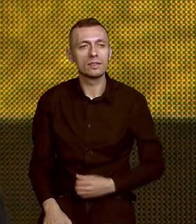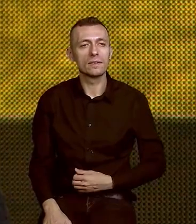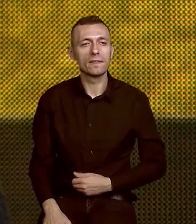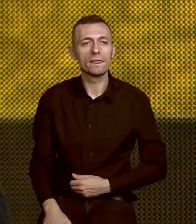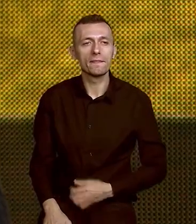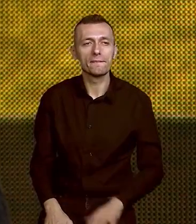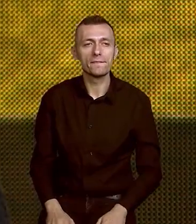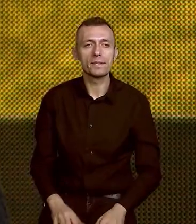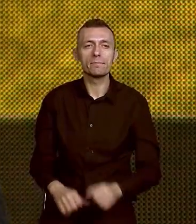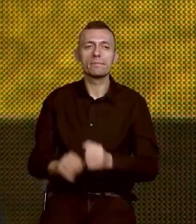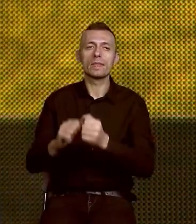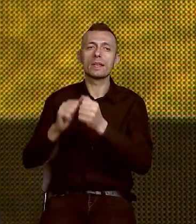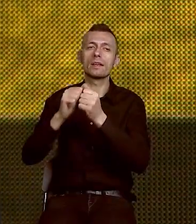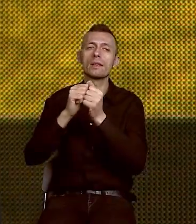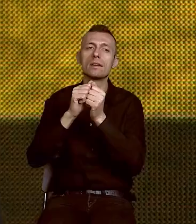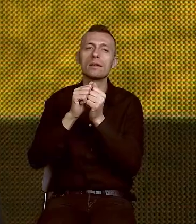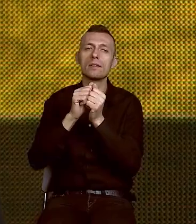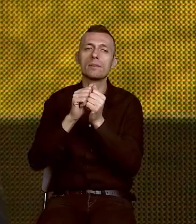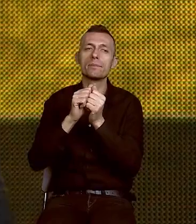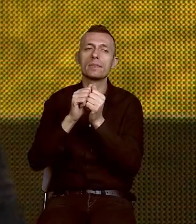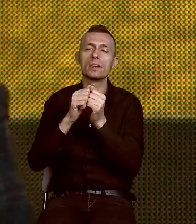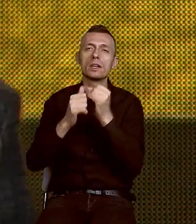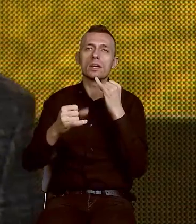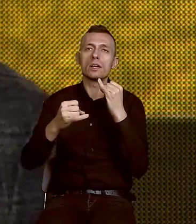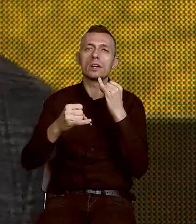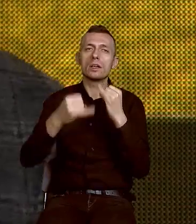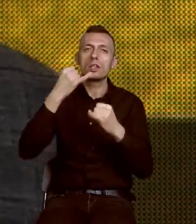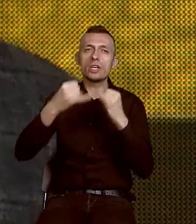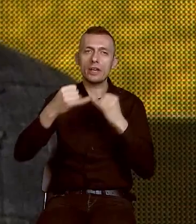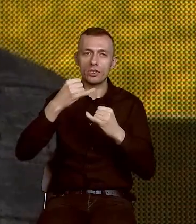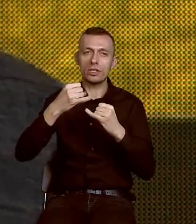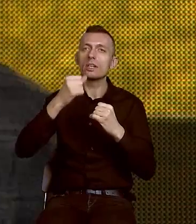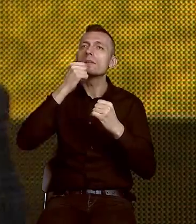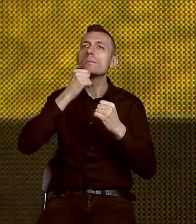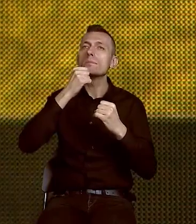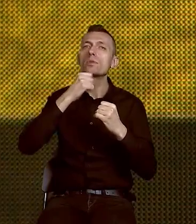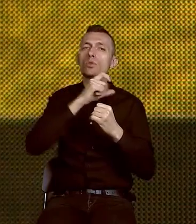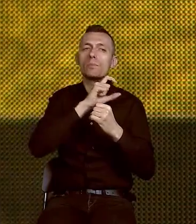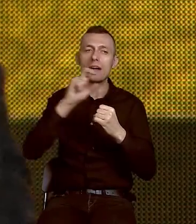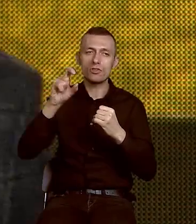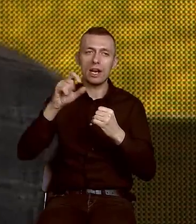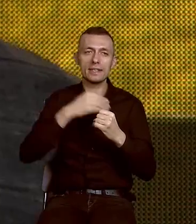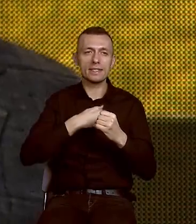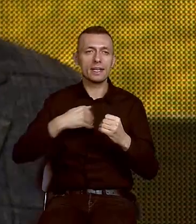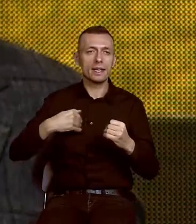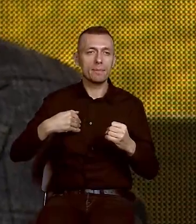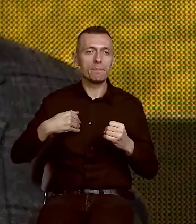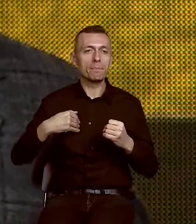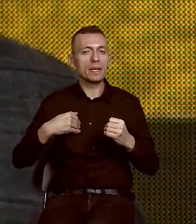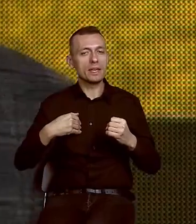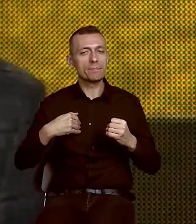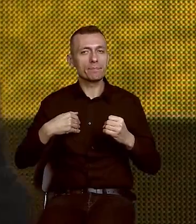staje się pokusą, jeśli źle na nią zareagujemy. To, co Bóg posyła dla naszego dobra, często